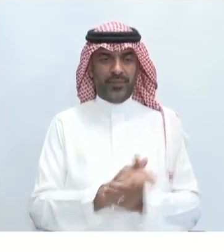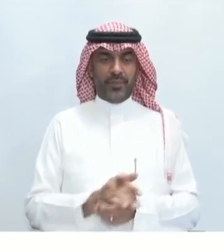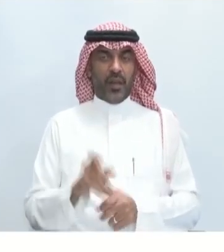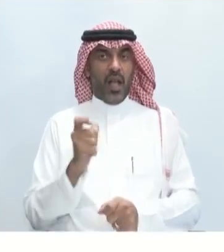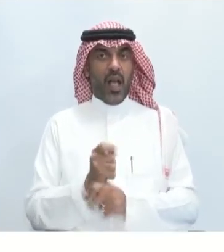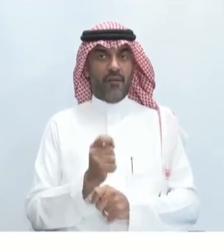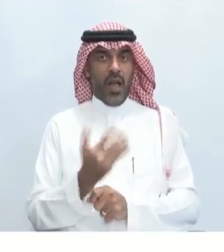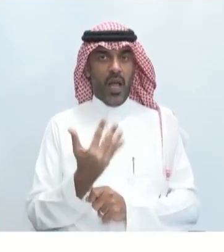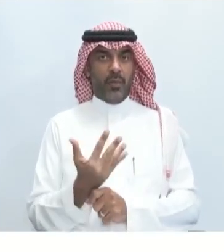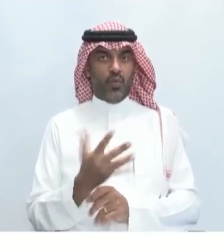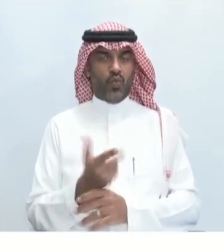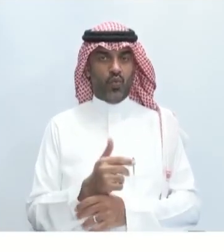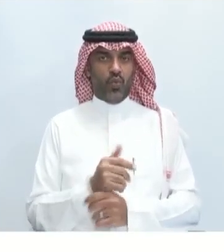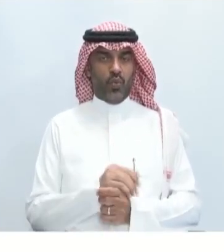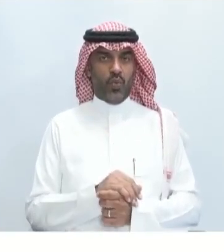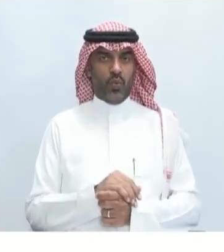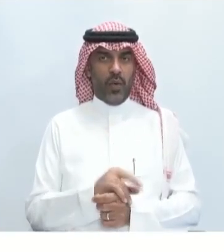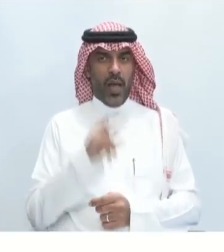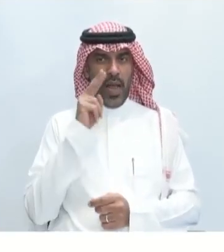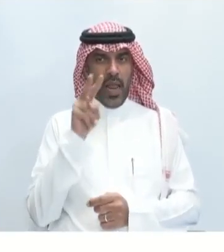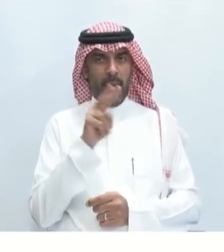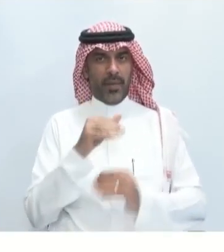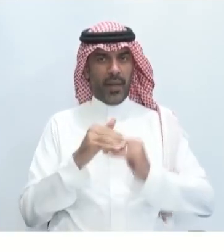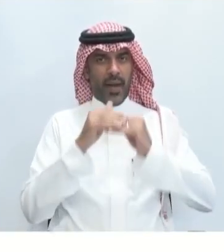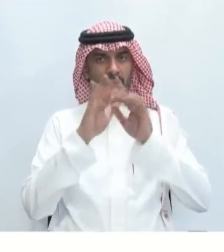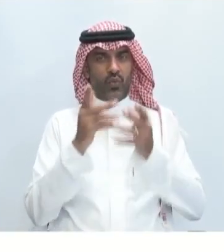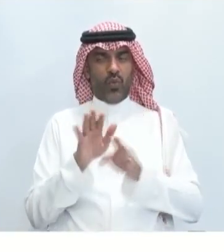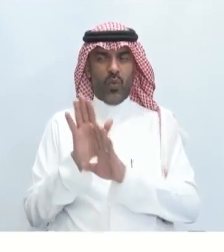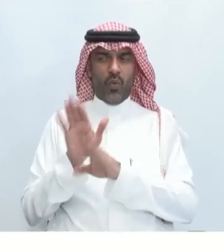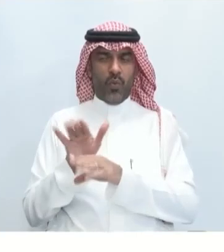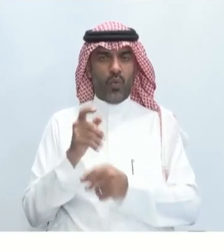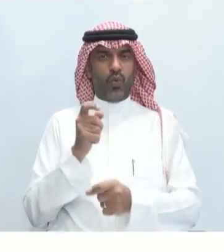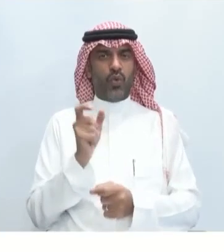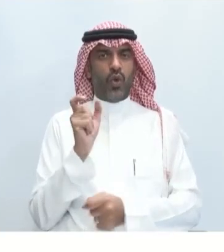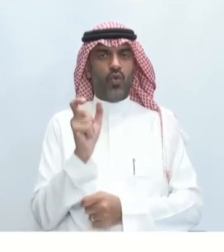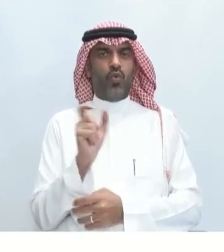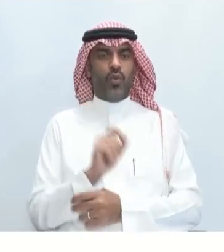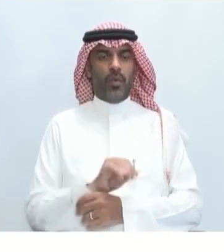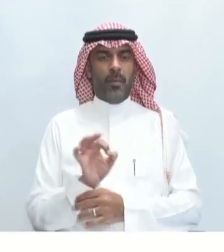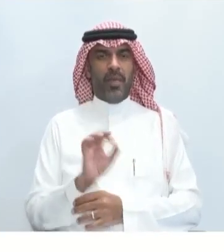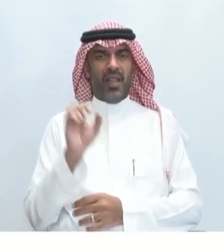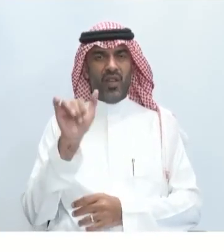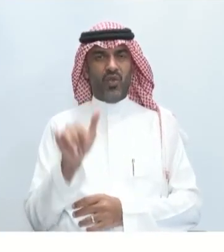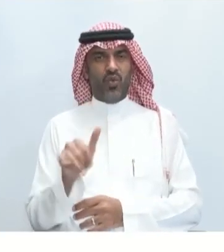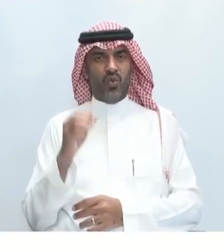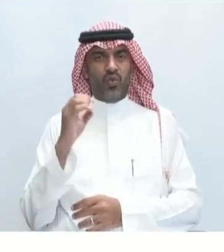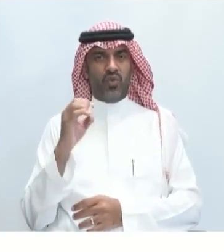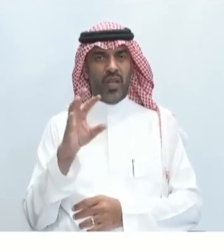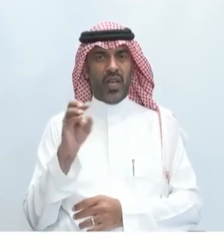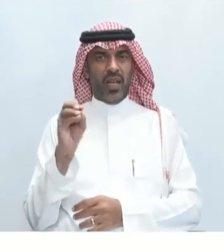اما الافعال الخمسه فعلامه رفعها ماذا ثبوت النون كي يجهزون ويسمعون